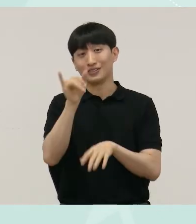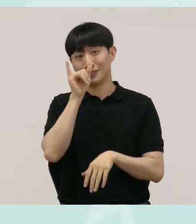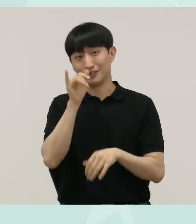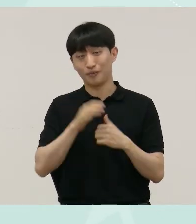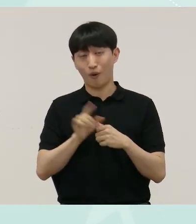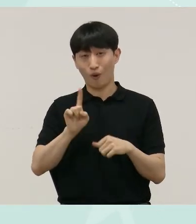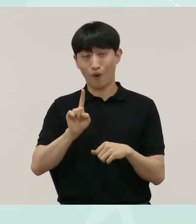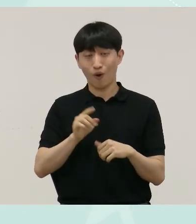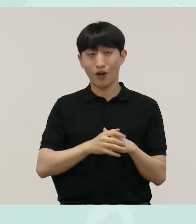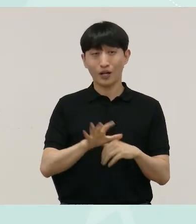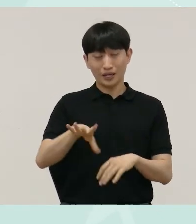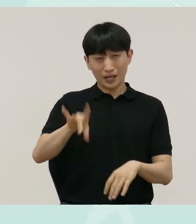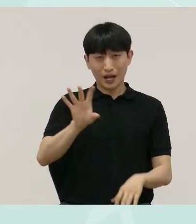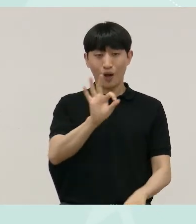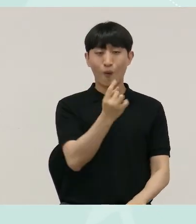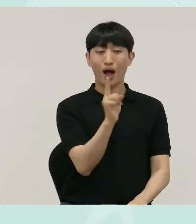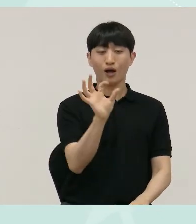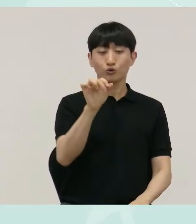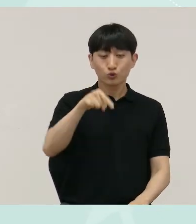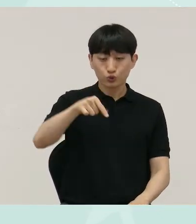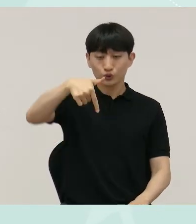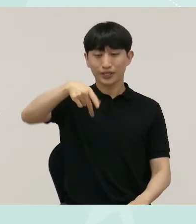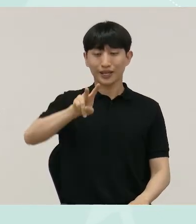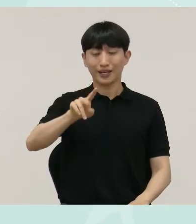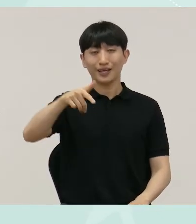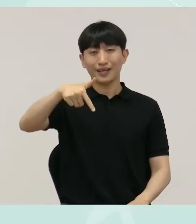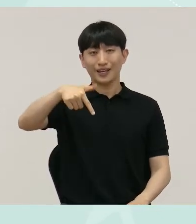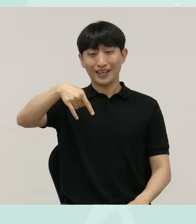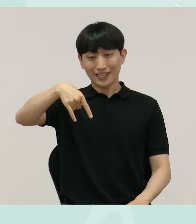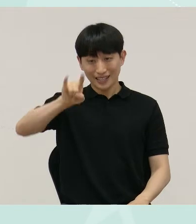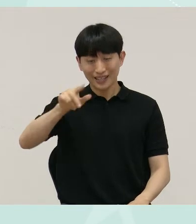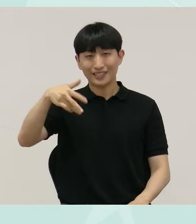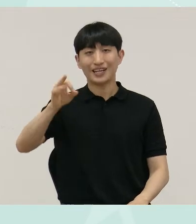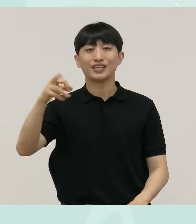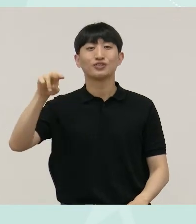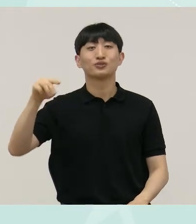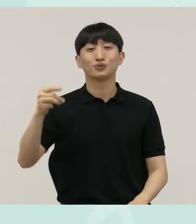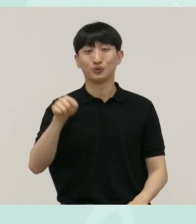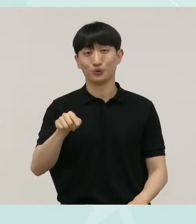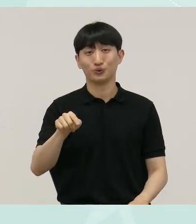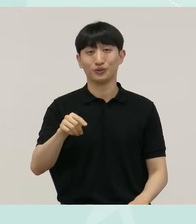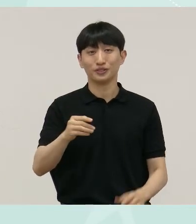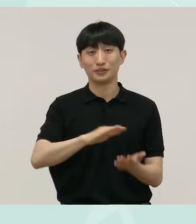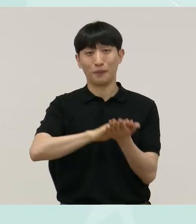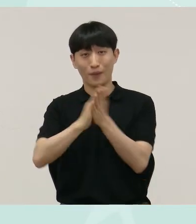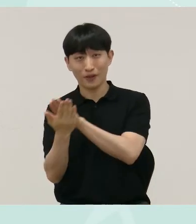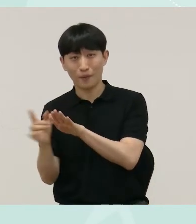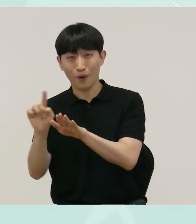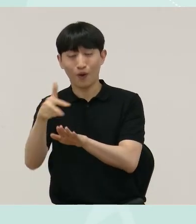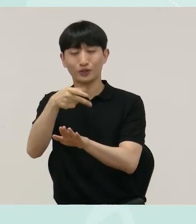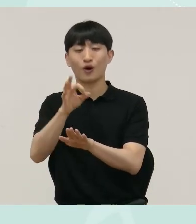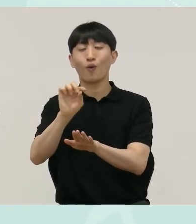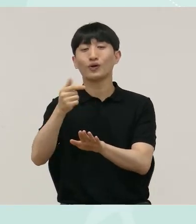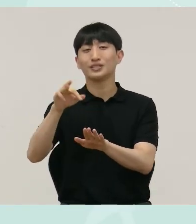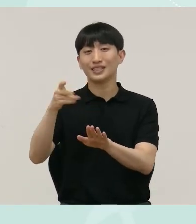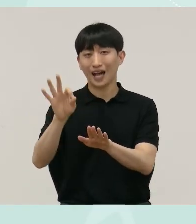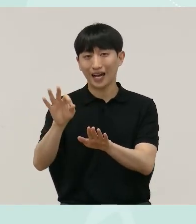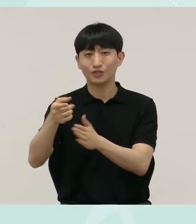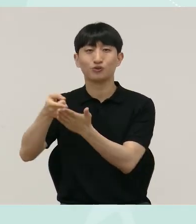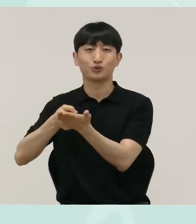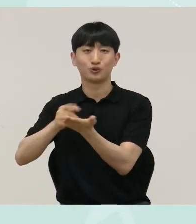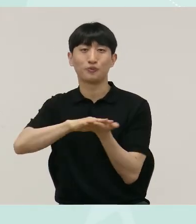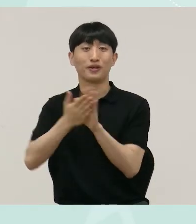와우 개창술이라고 하는 그런 방법에서 정원창을 통한 삽입으로 많은 변화가 일어났습니다. 네,